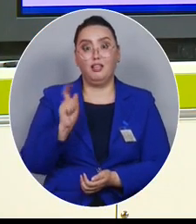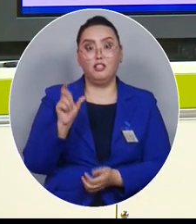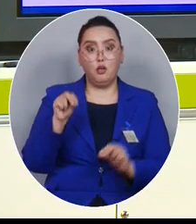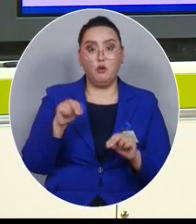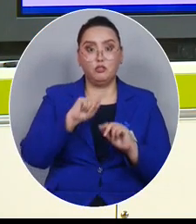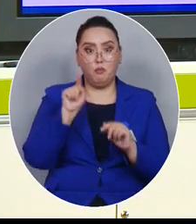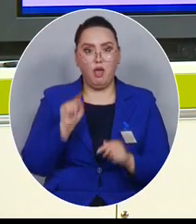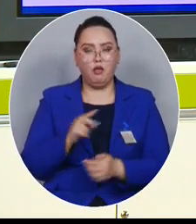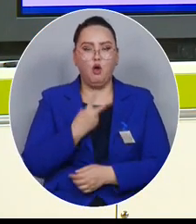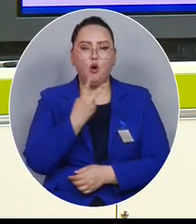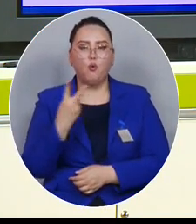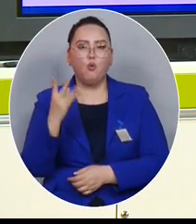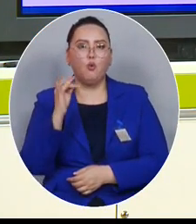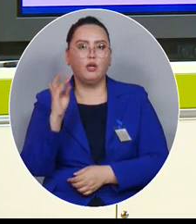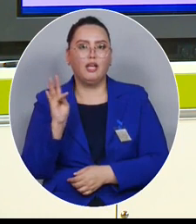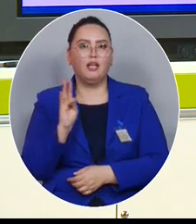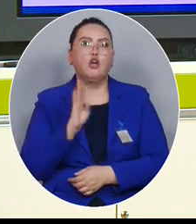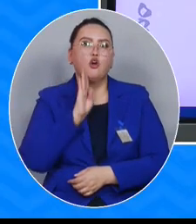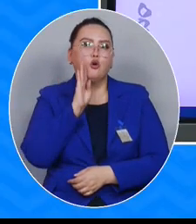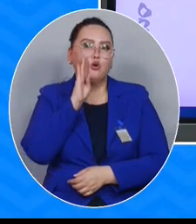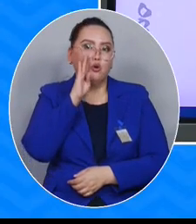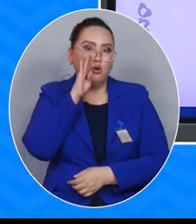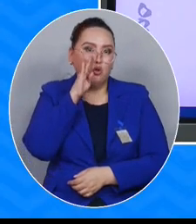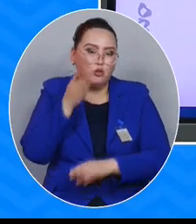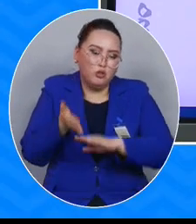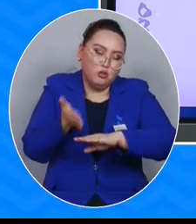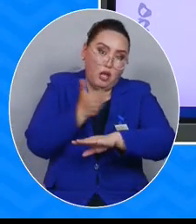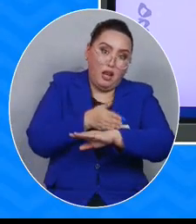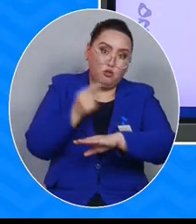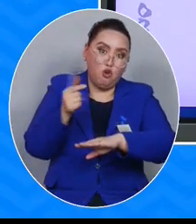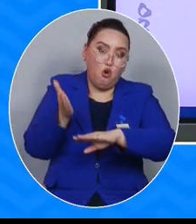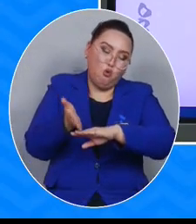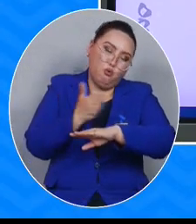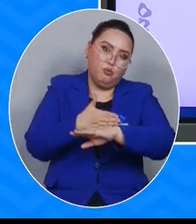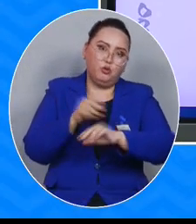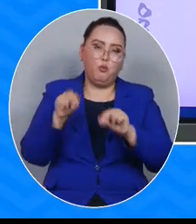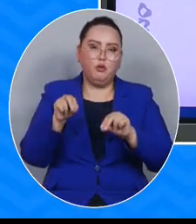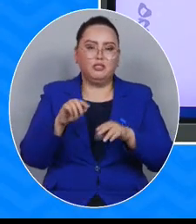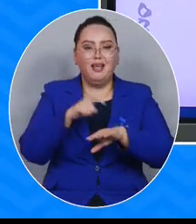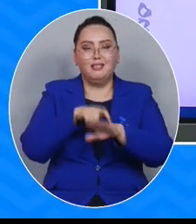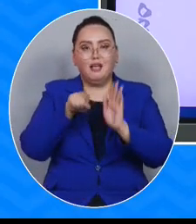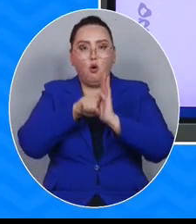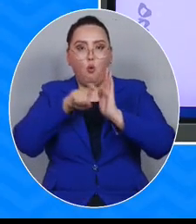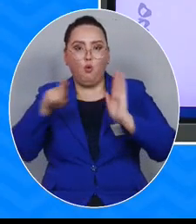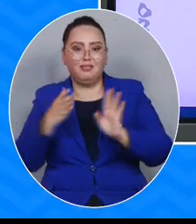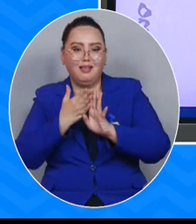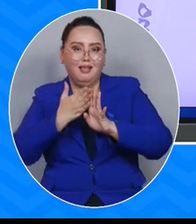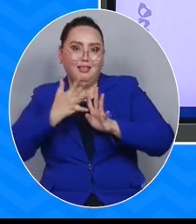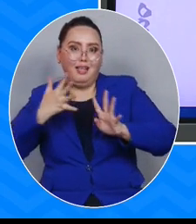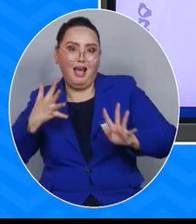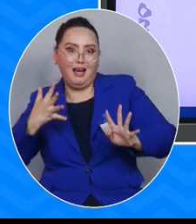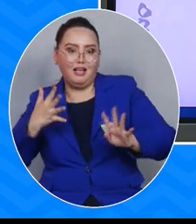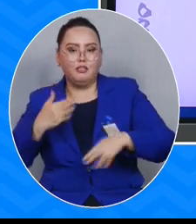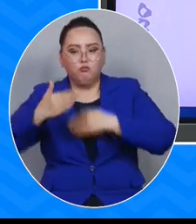үүрээй харамхууд улсан. Өөрөөр хэл бэл шэнд үндаа саоох нь үүр цайхэн араа өмніхүн гүрдэл үйм цагүхча нь дарааалд бүх үйл болсан